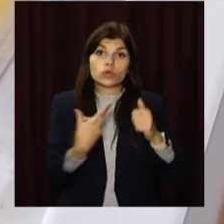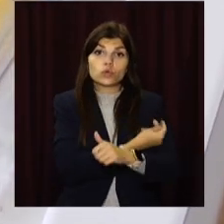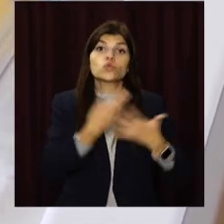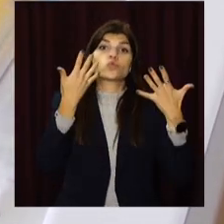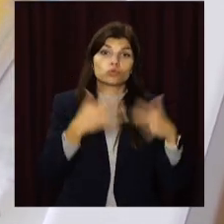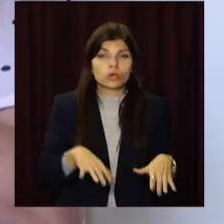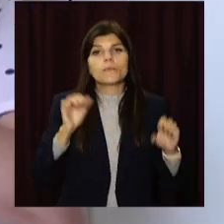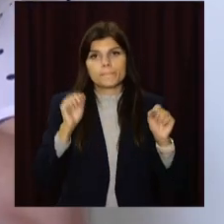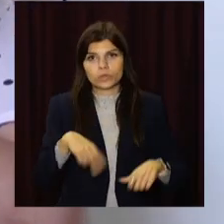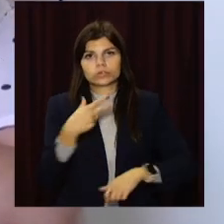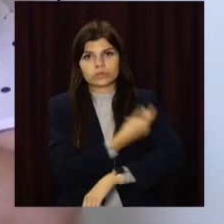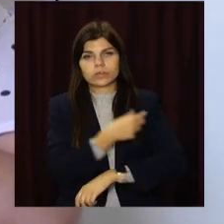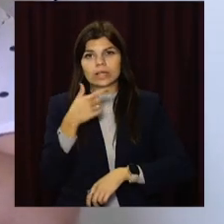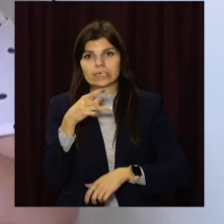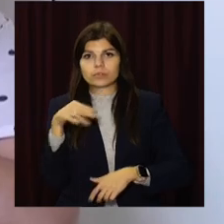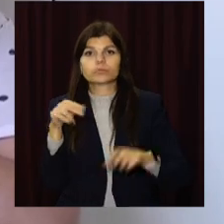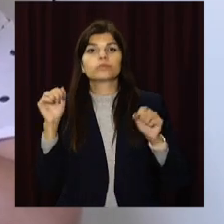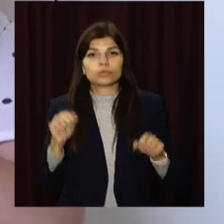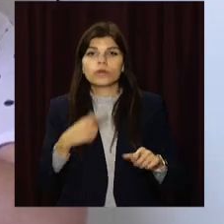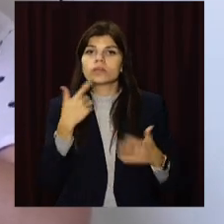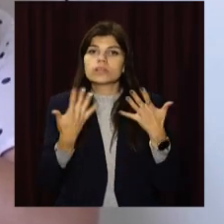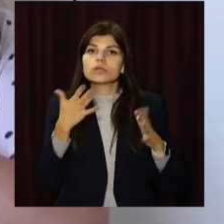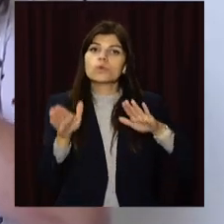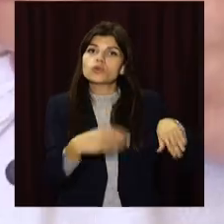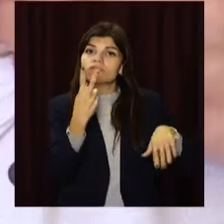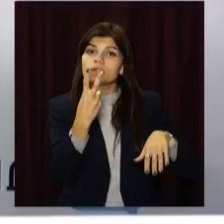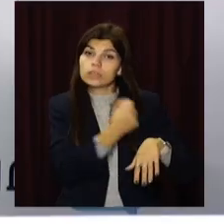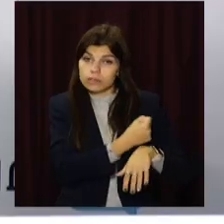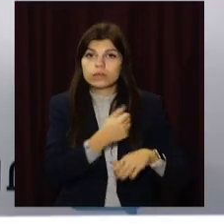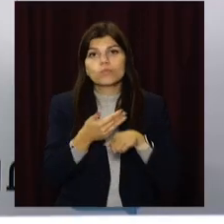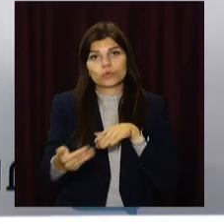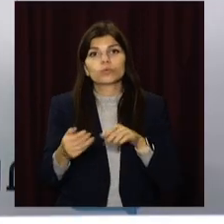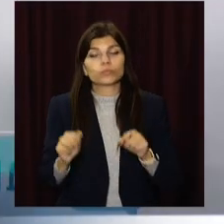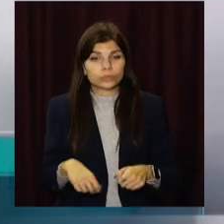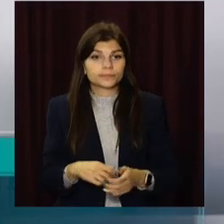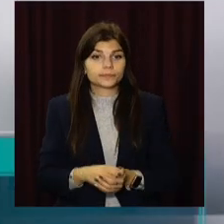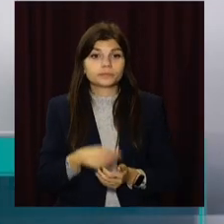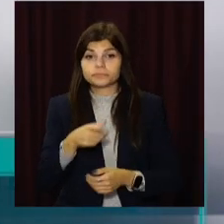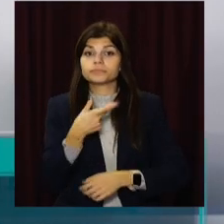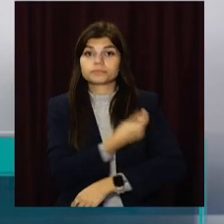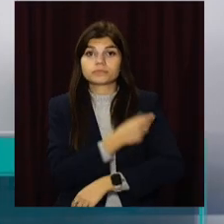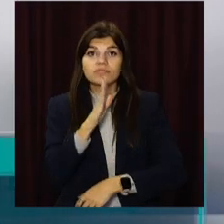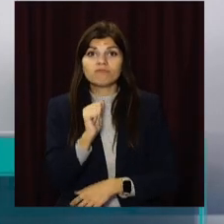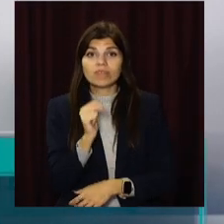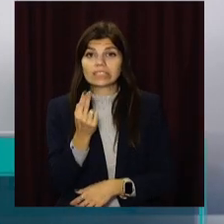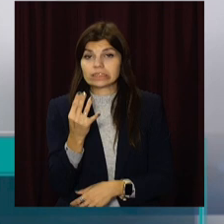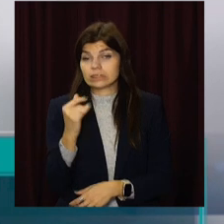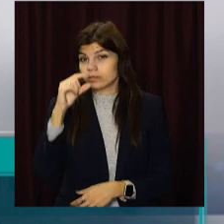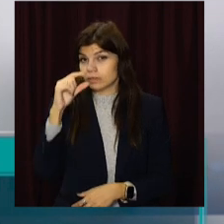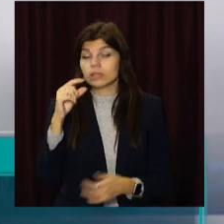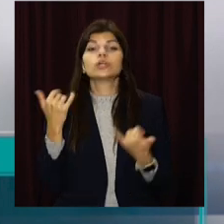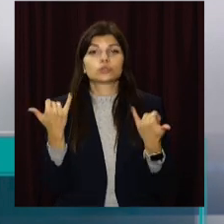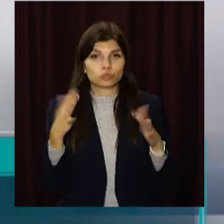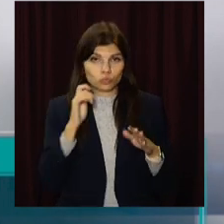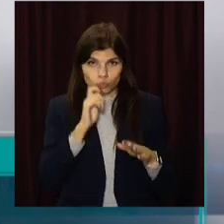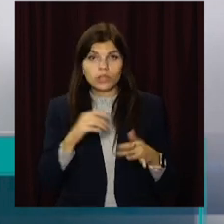за умови, якщо з моменту останнього щеплення минуло 2 тижні. Вакцины сейчас уже в Украине, и их